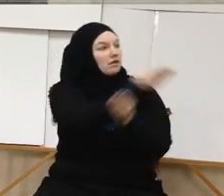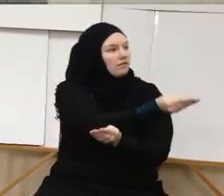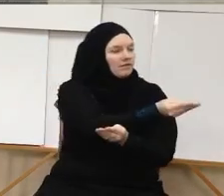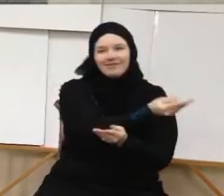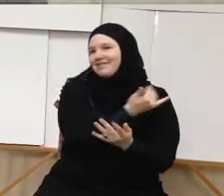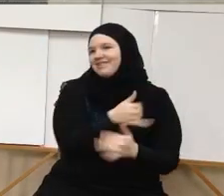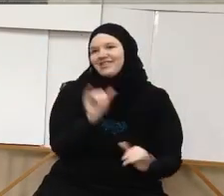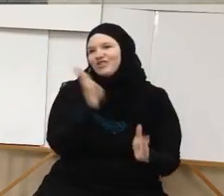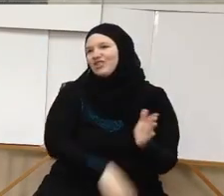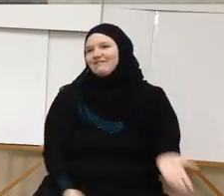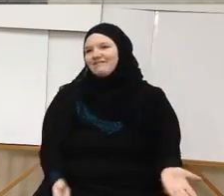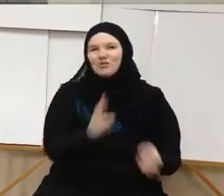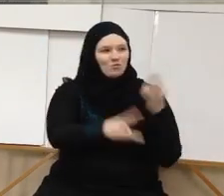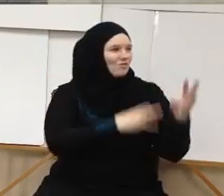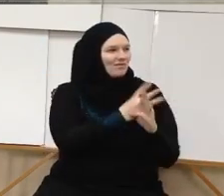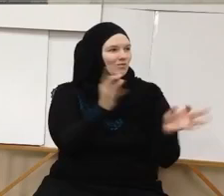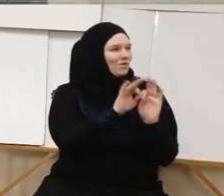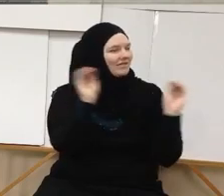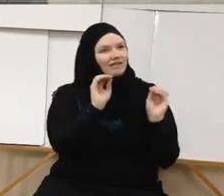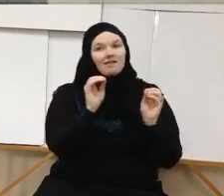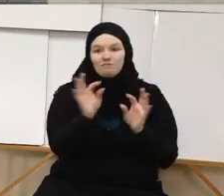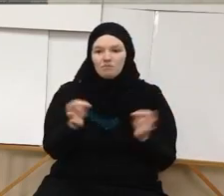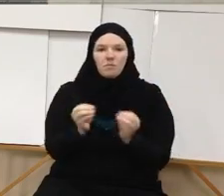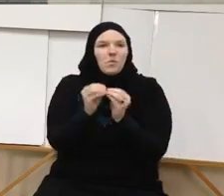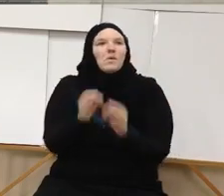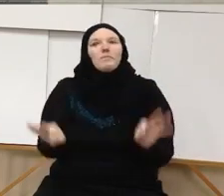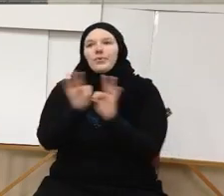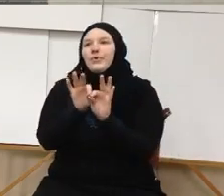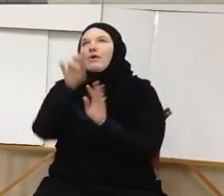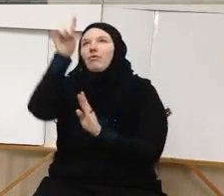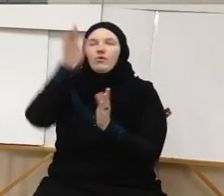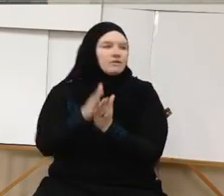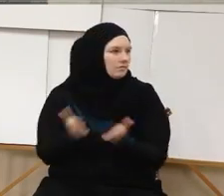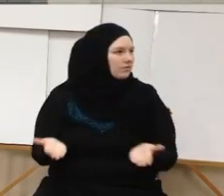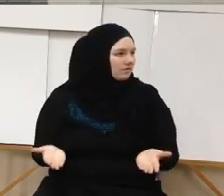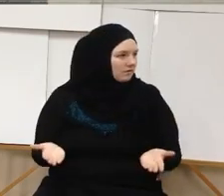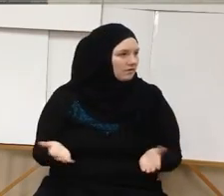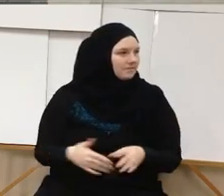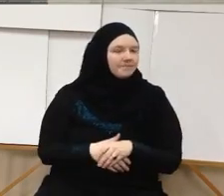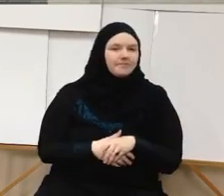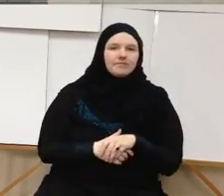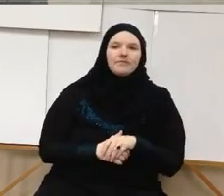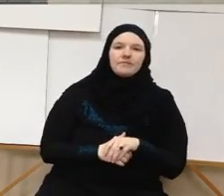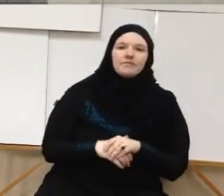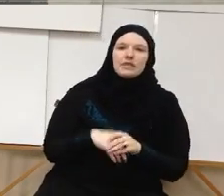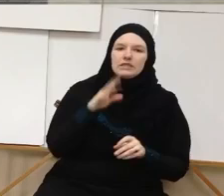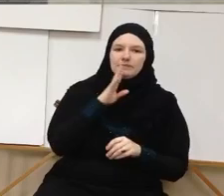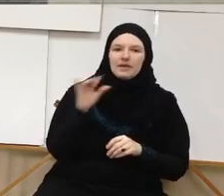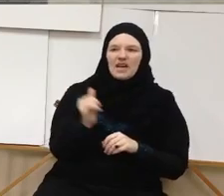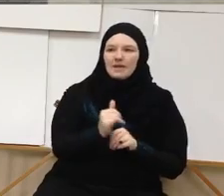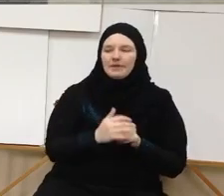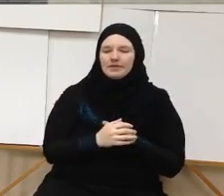And then he says, وَمَنْ لَمْ يَحْكُمْ بِمَا أَنزَلَ اللَّهِ فَأُولَٰئِكَ هُمُ